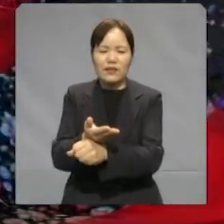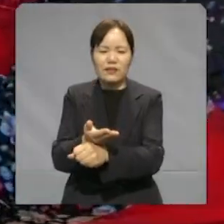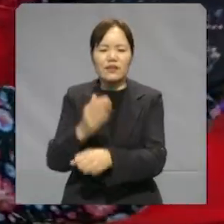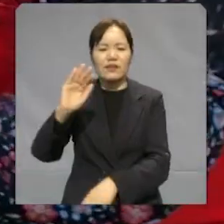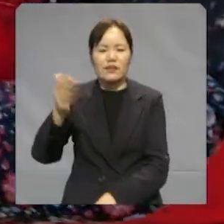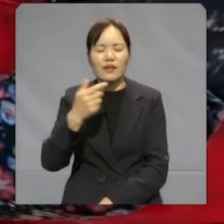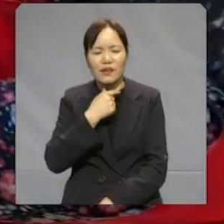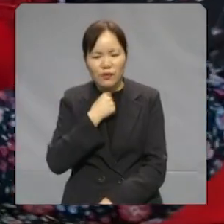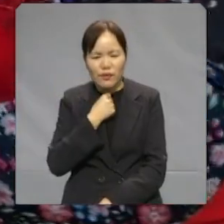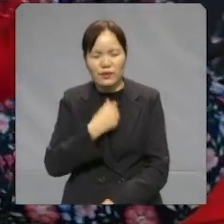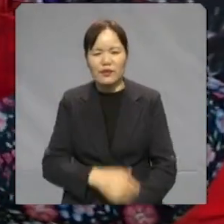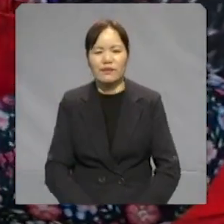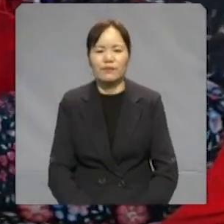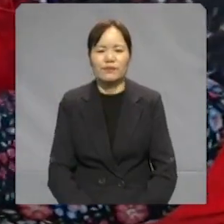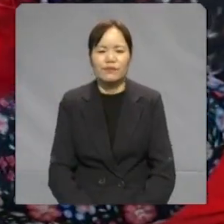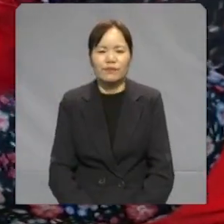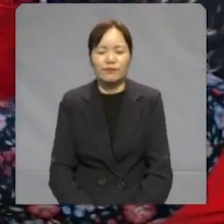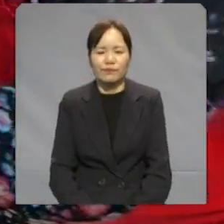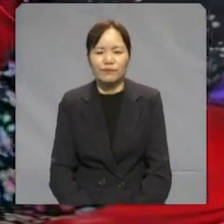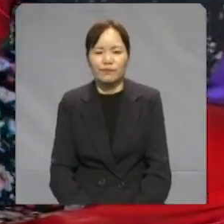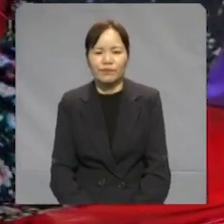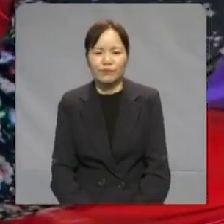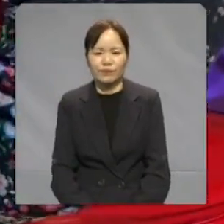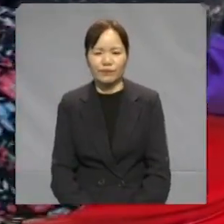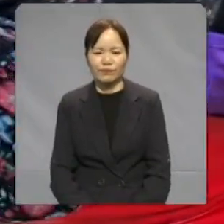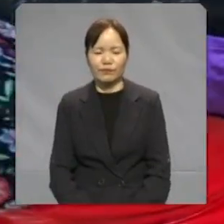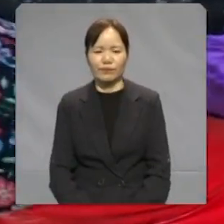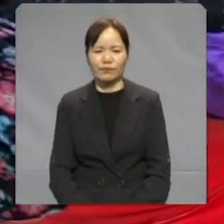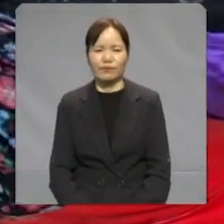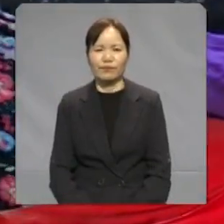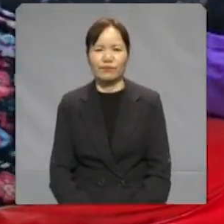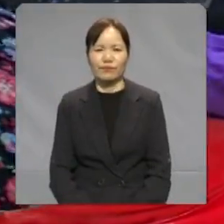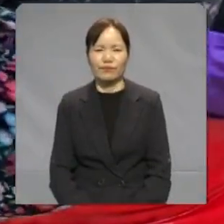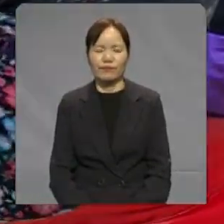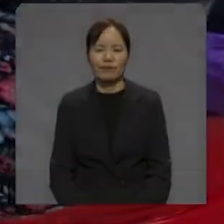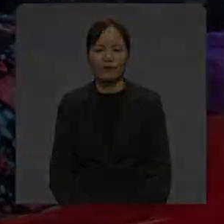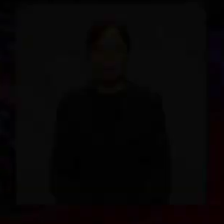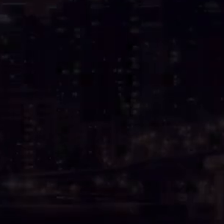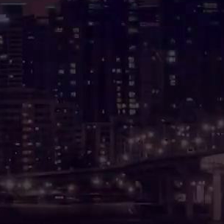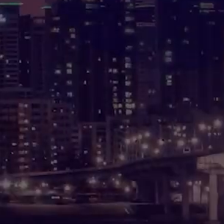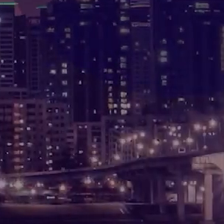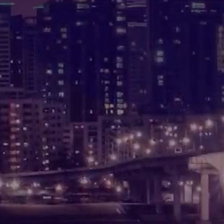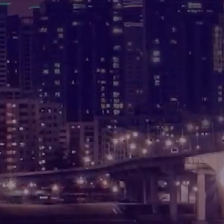바랍니다. 대청도에서 OBS 섬 통신원 류석자입니다.